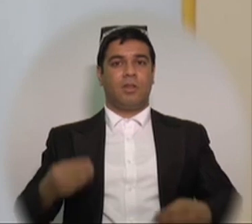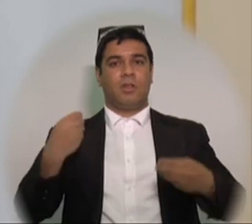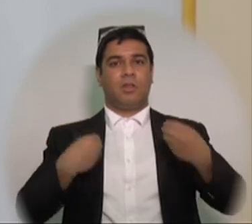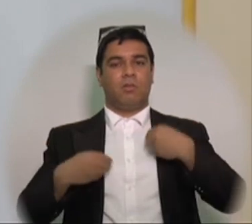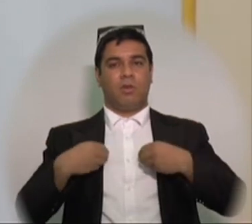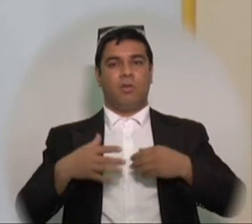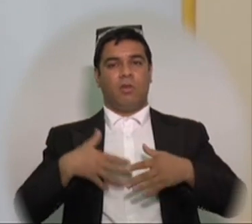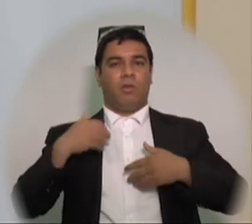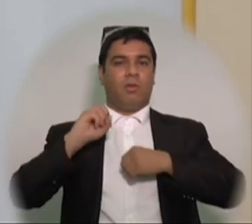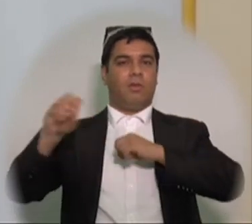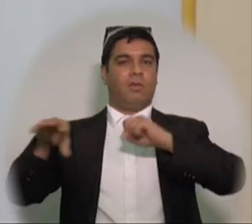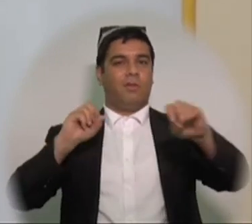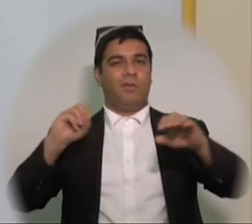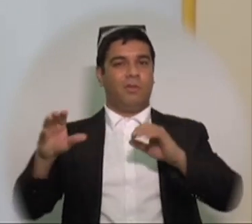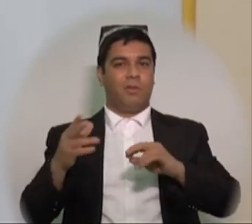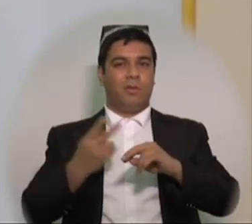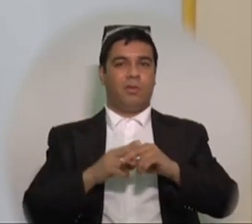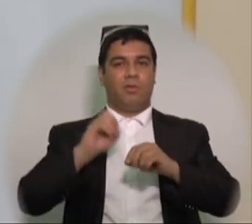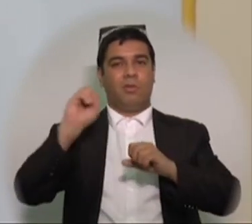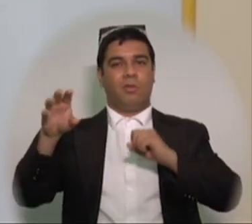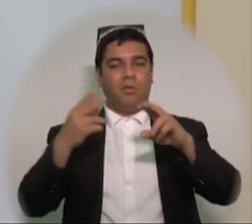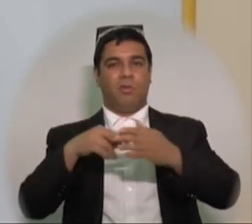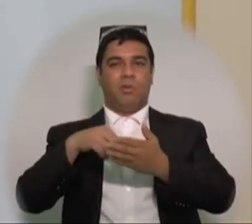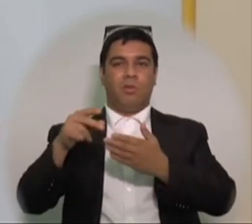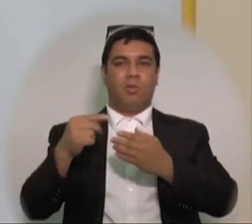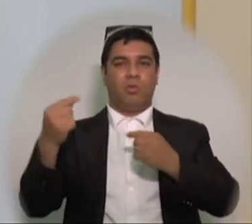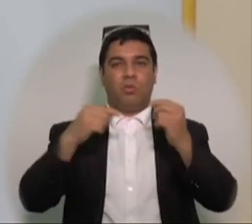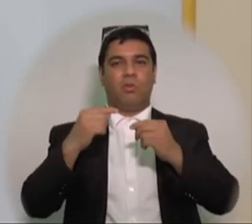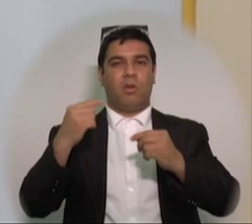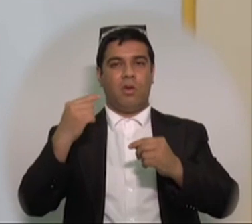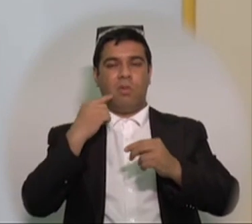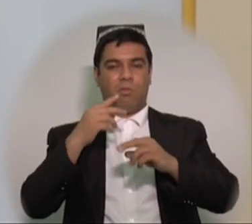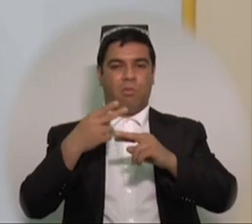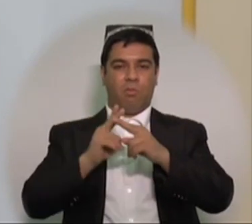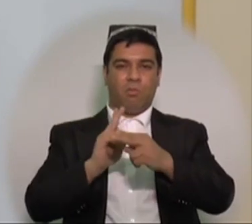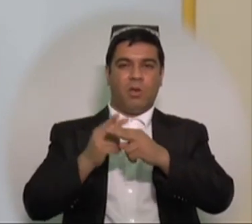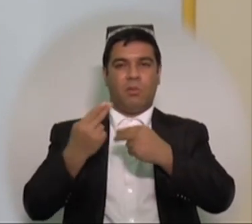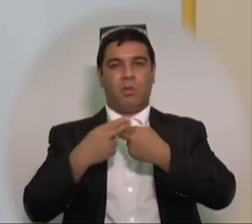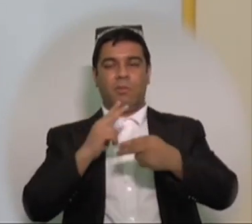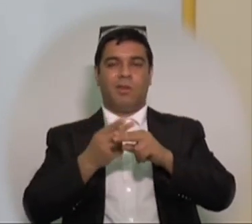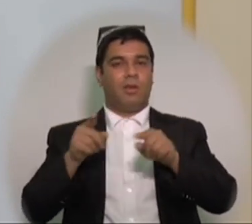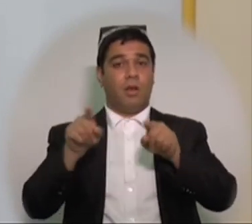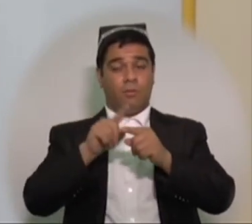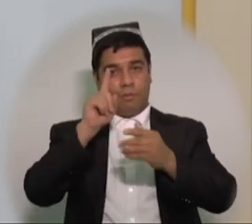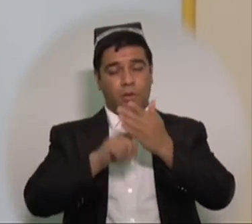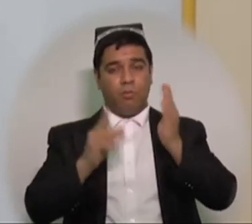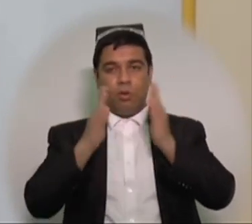kiyimlerini haklıganıca geçip taşab uyakka buyakka otup birbirine aralaş kuralaş buluş Müslümanlarına doğru